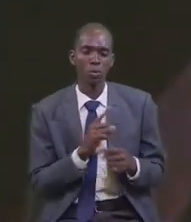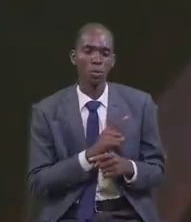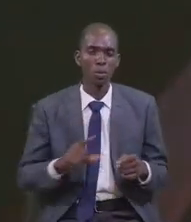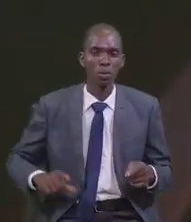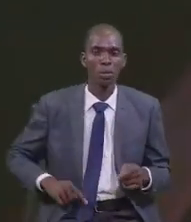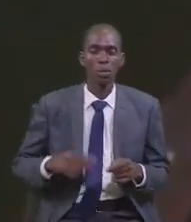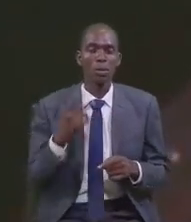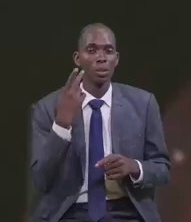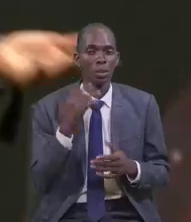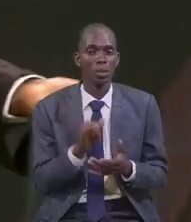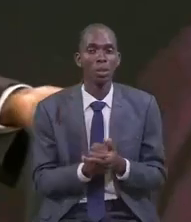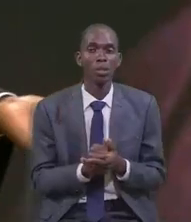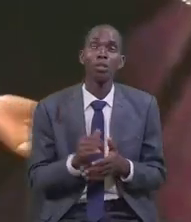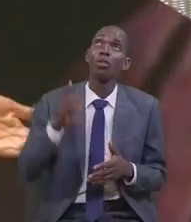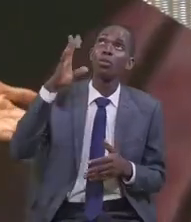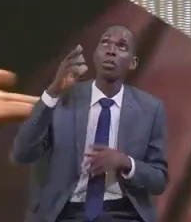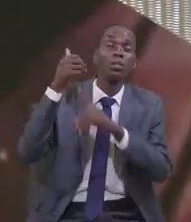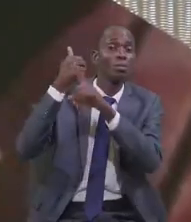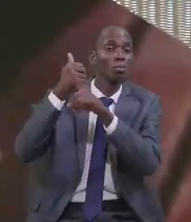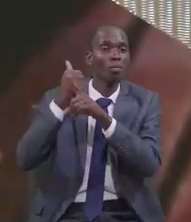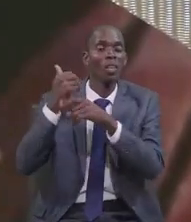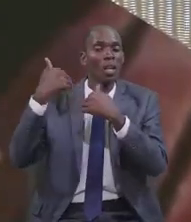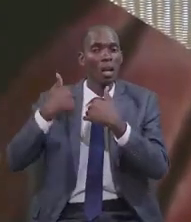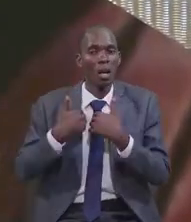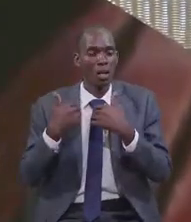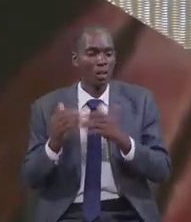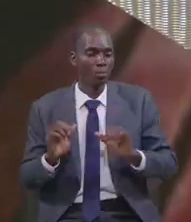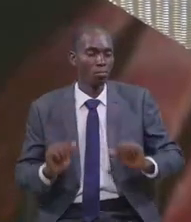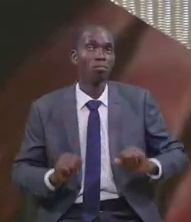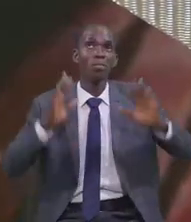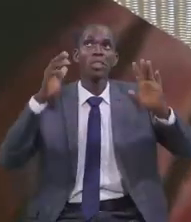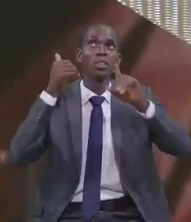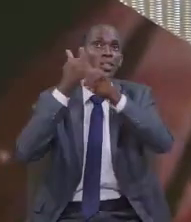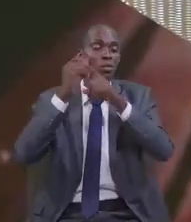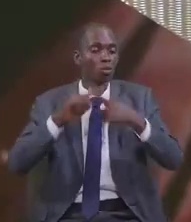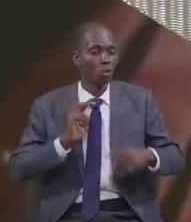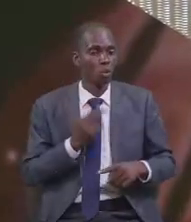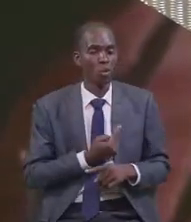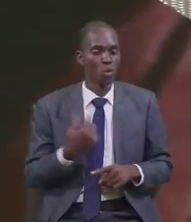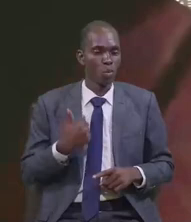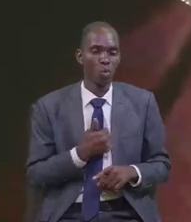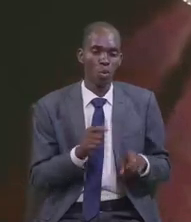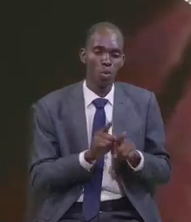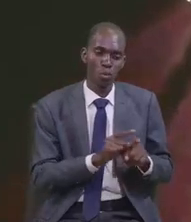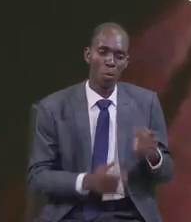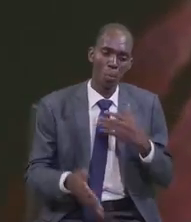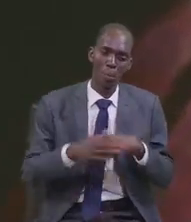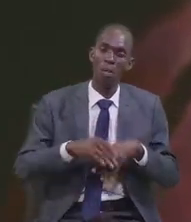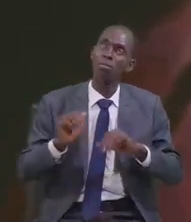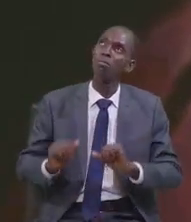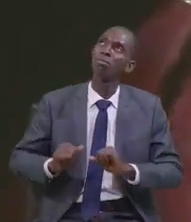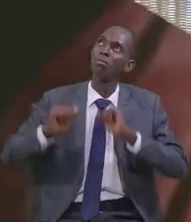et comme le Seigneur lui aussi s'est donné pour nous, nous aussi nous nous donnons au